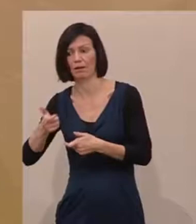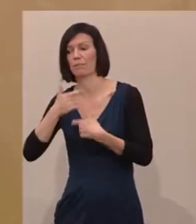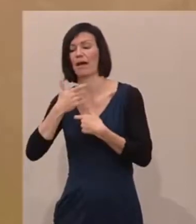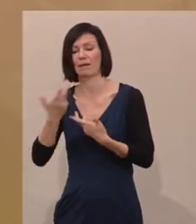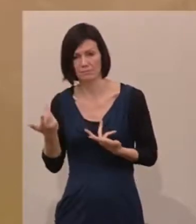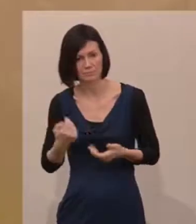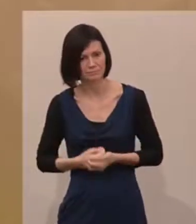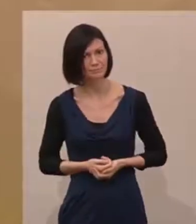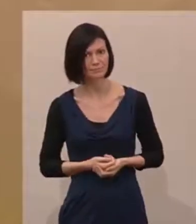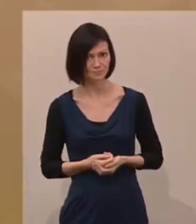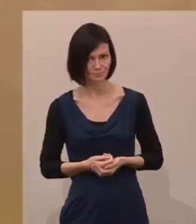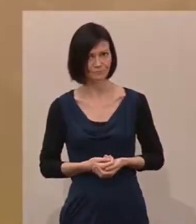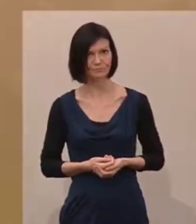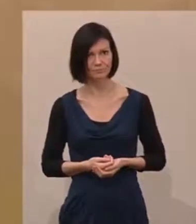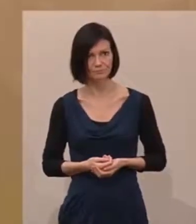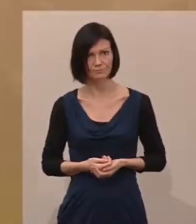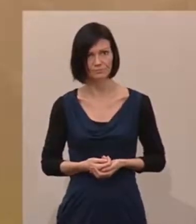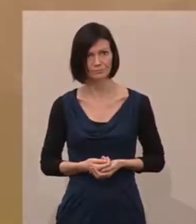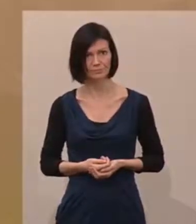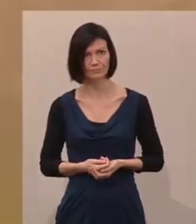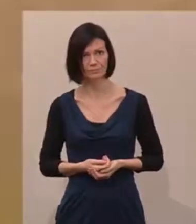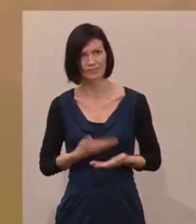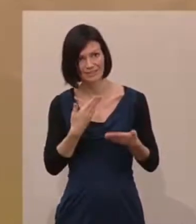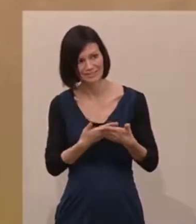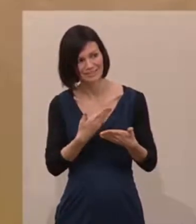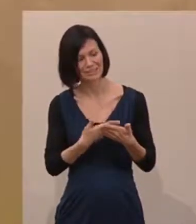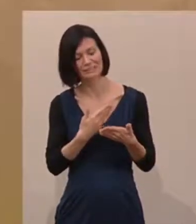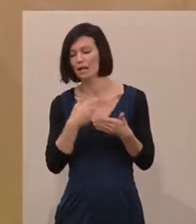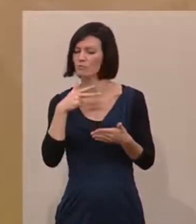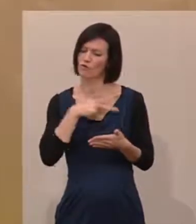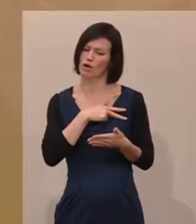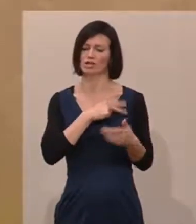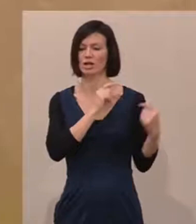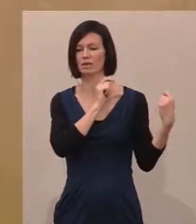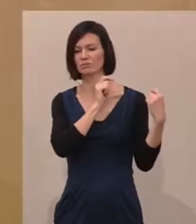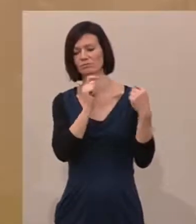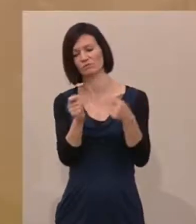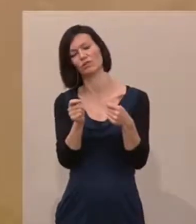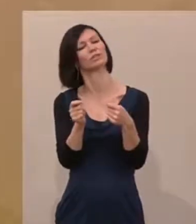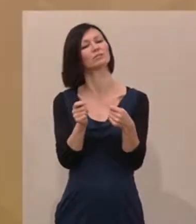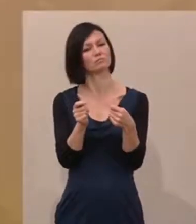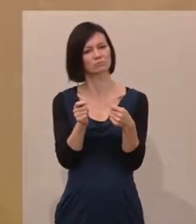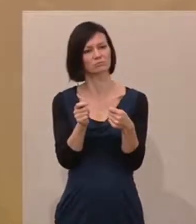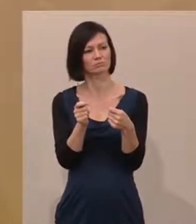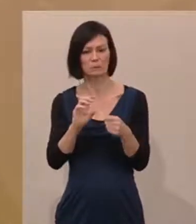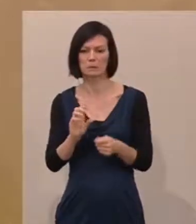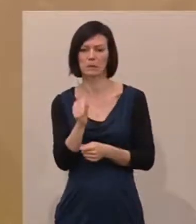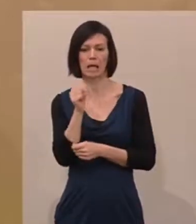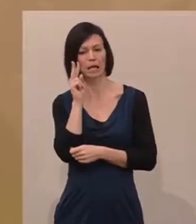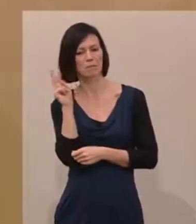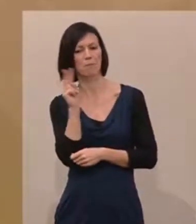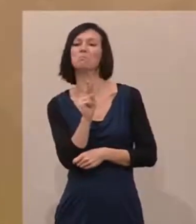müssen? Und in dem Zusammenhang ist der Vorschlag, den die SPÖ gemacht hat, zunächst und auf den ersten